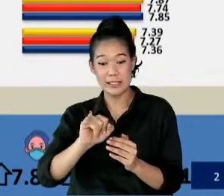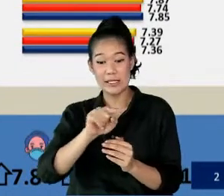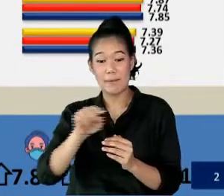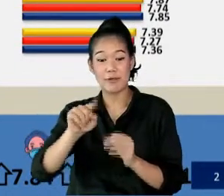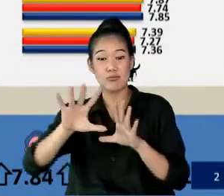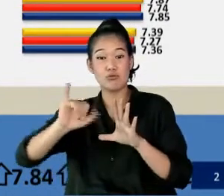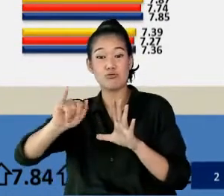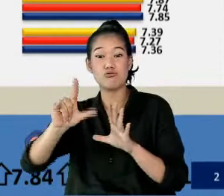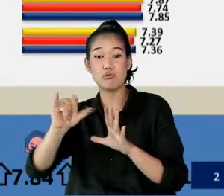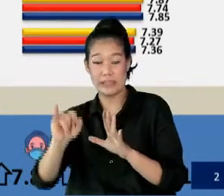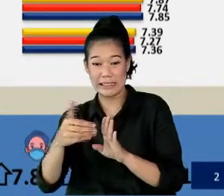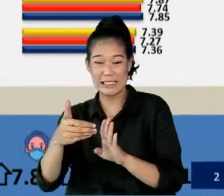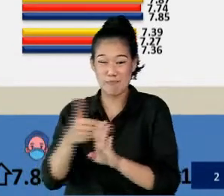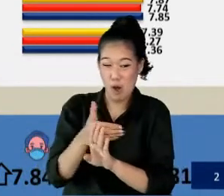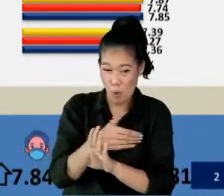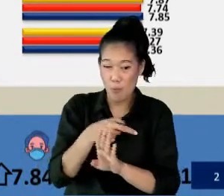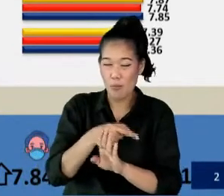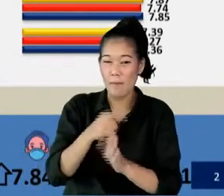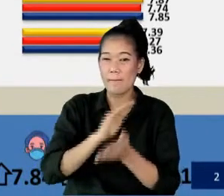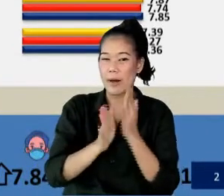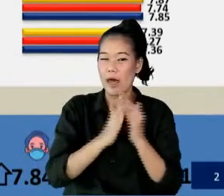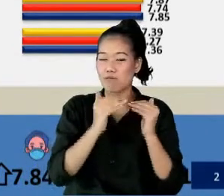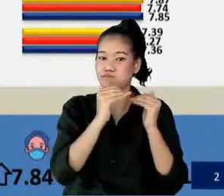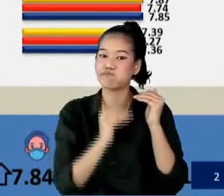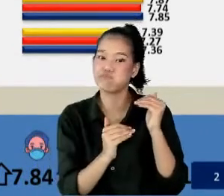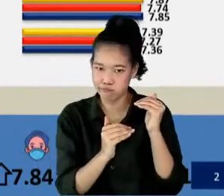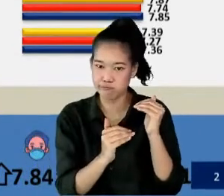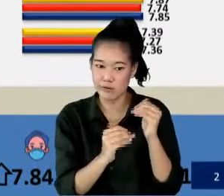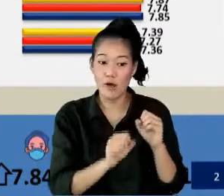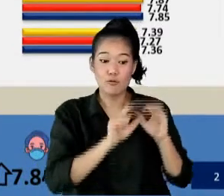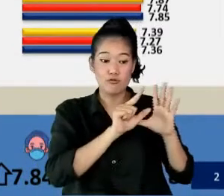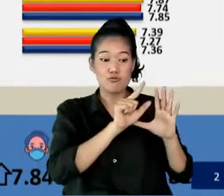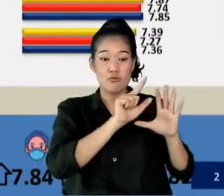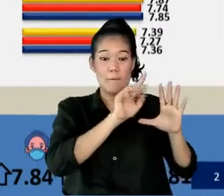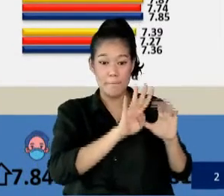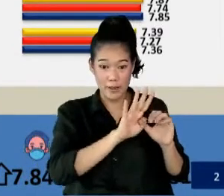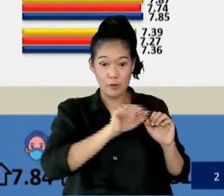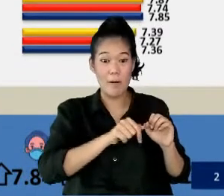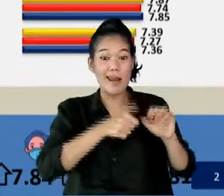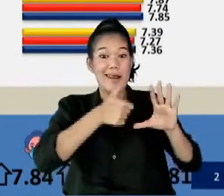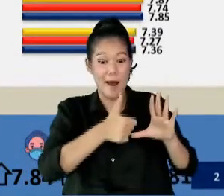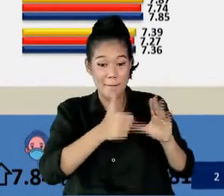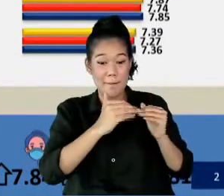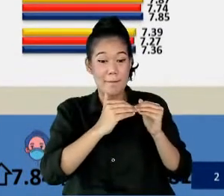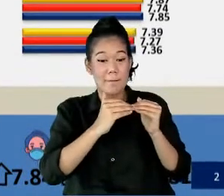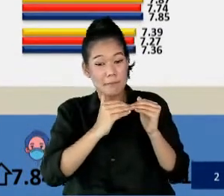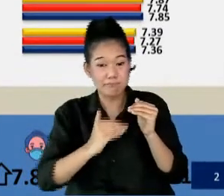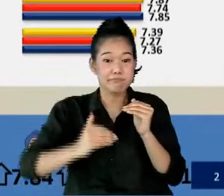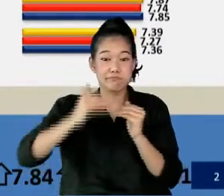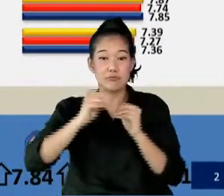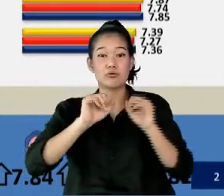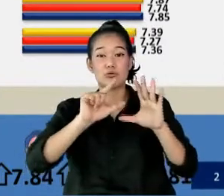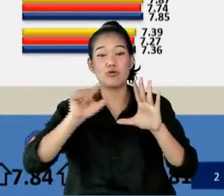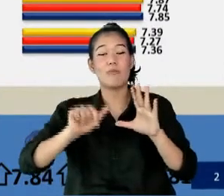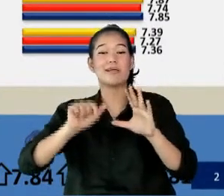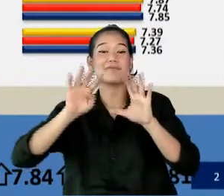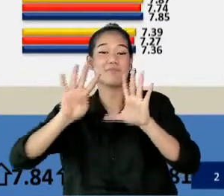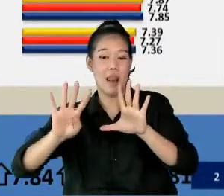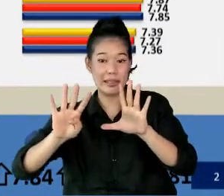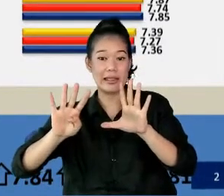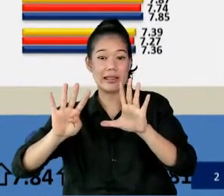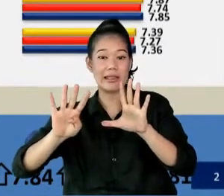10 Juli itu sempat di bawah 7. Okay. Jadi kita sudah naik ke 7,46, 7,76, naik lagi